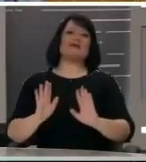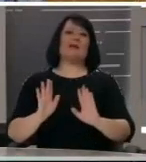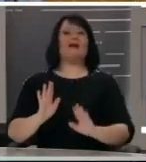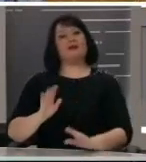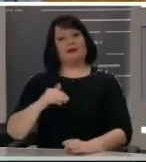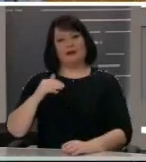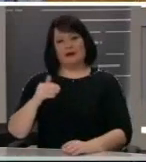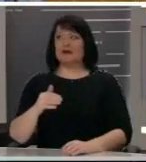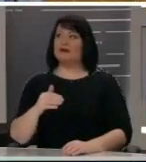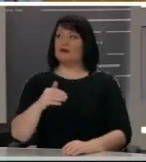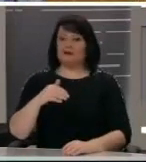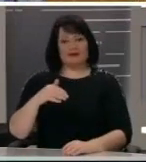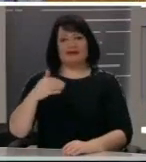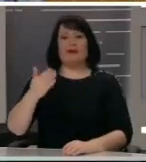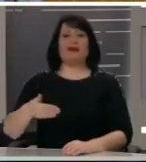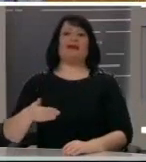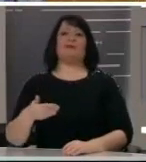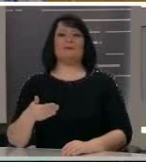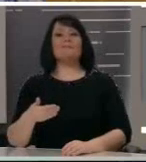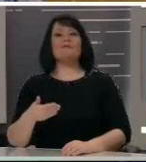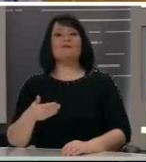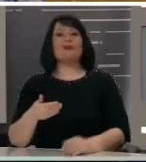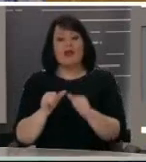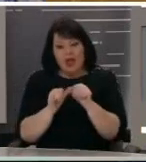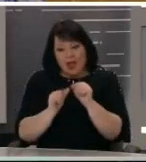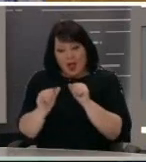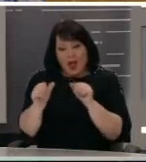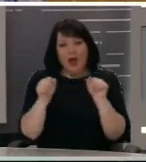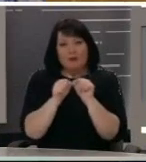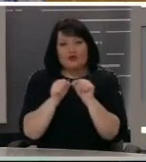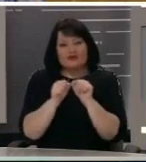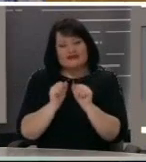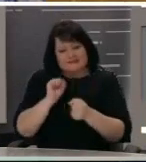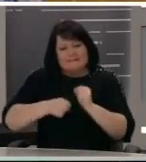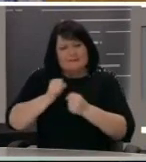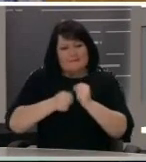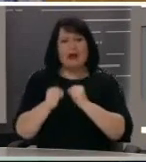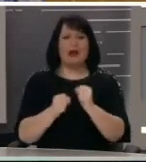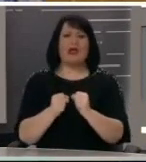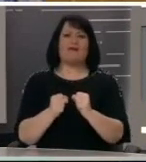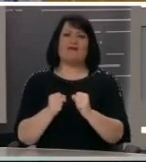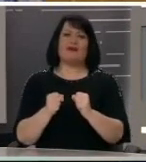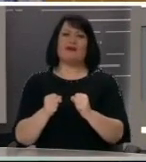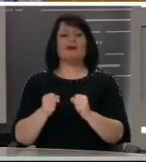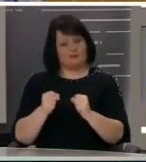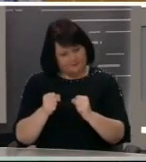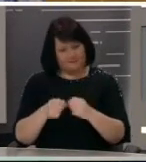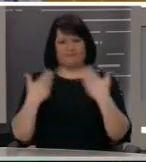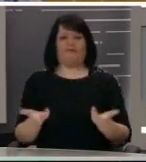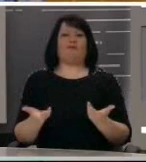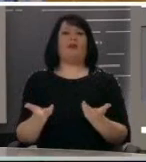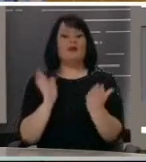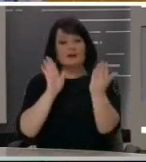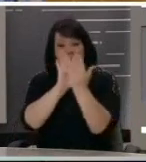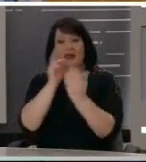καλύψει πολλά κενά και έχει καλύψει την απόσταση και θεωρούμε ότι βρίσκεται μπροστά σε